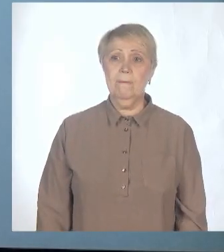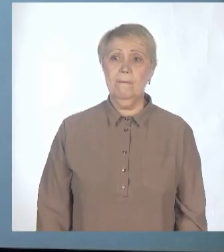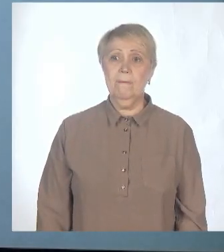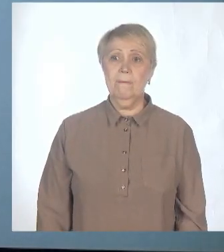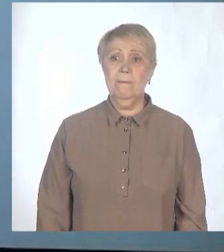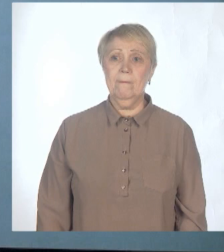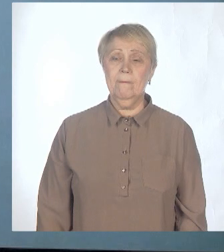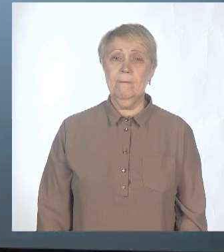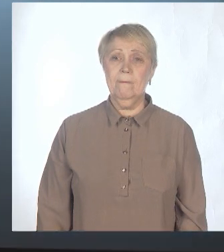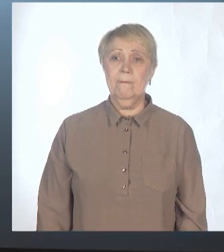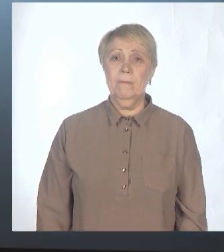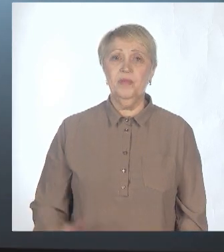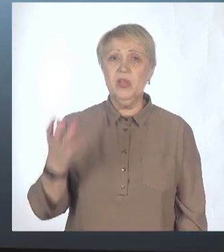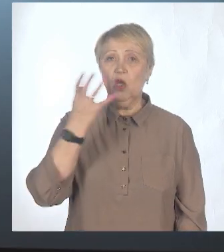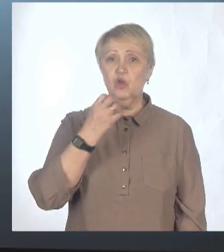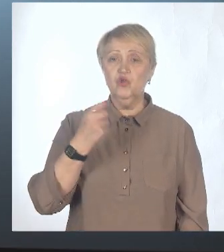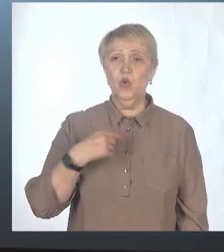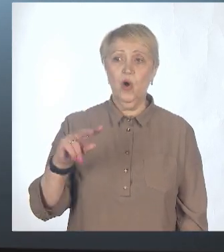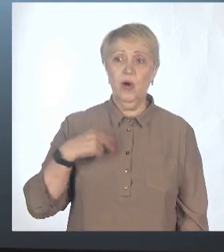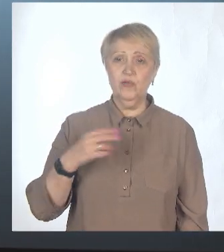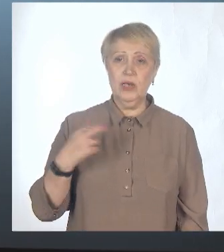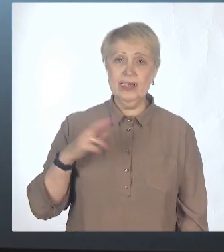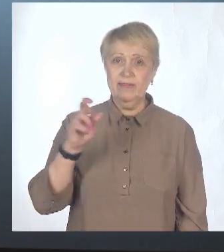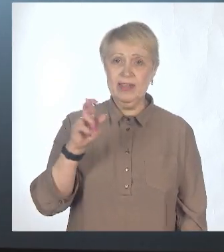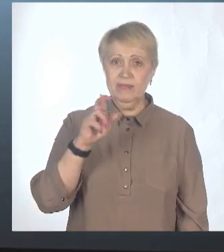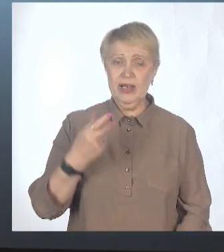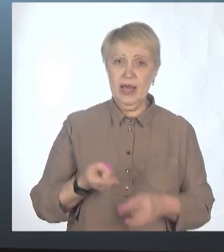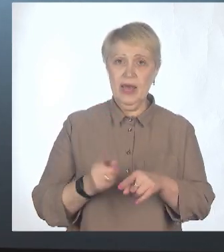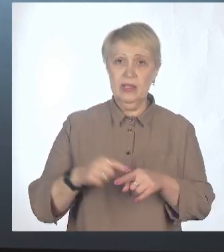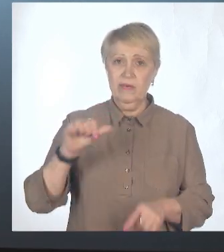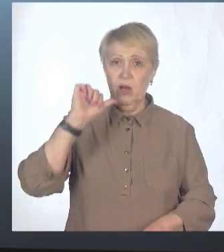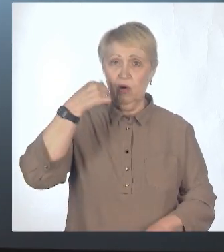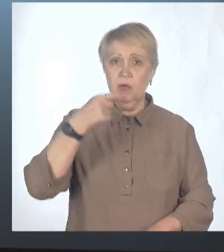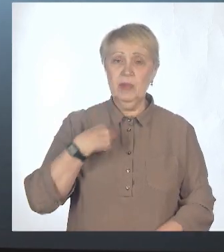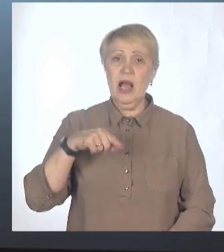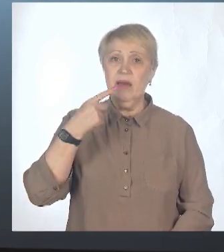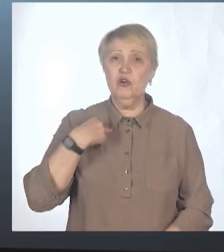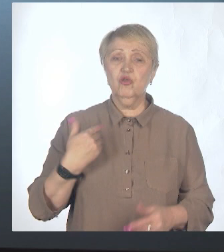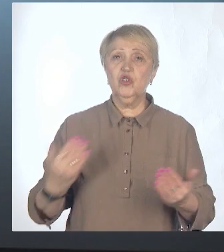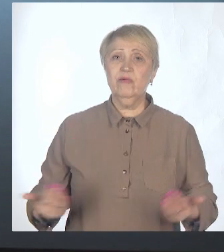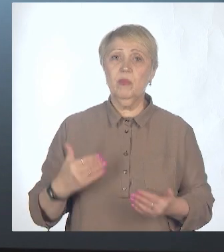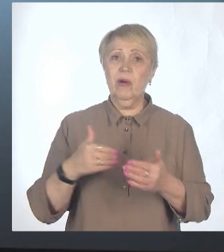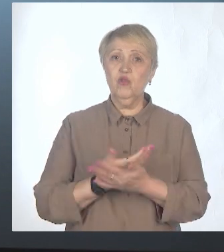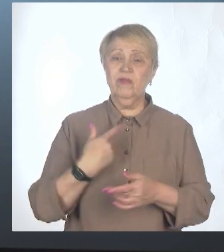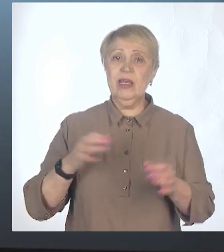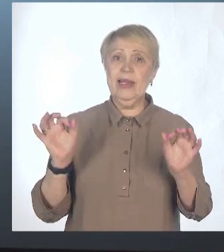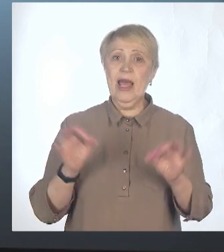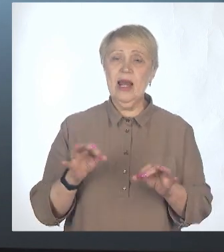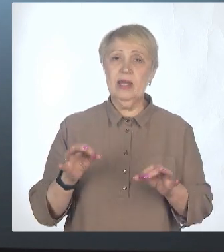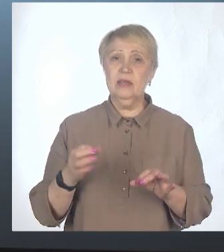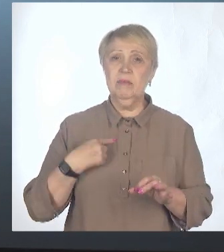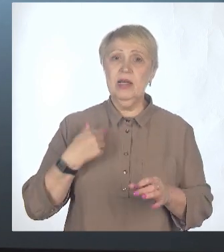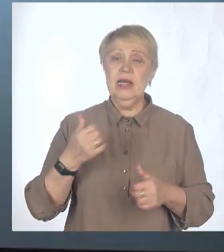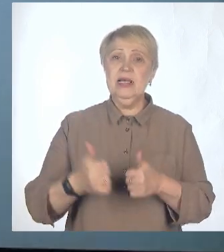Ну, еще в январе этого года мы говорили, что живем в новой реальности. Мы сравнивали ситуацию с той, что была